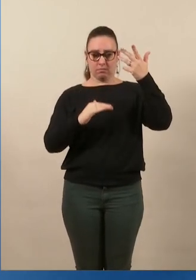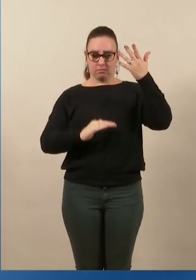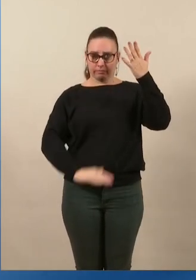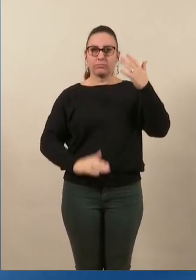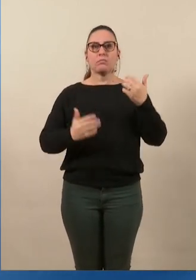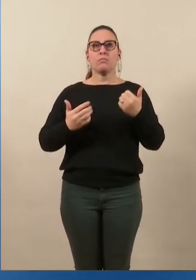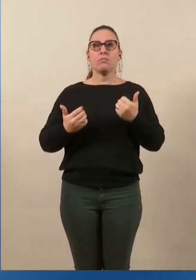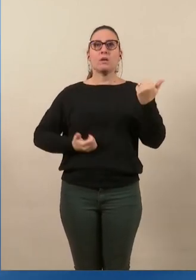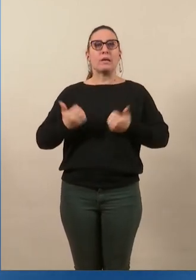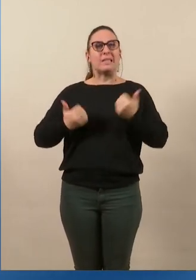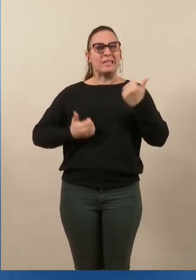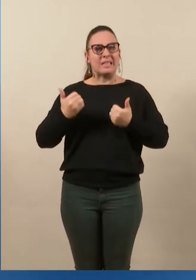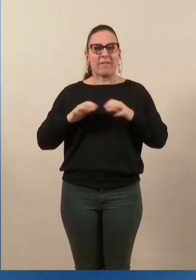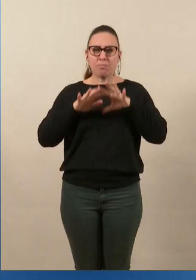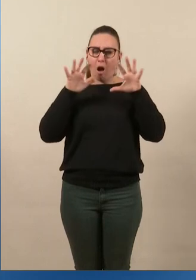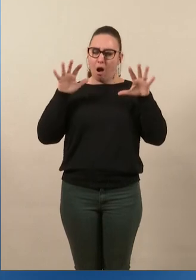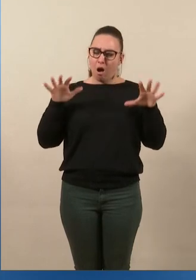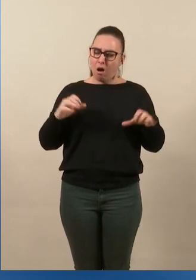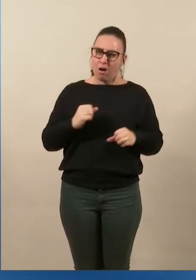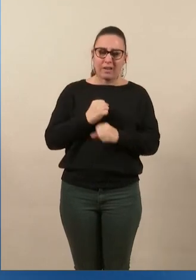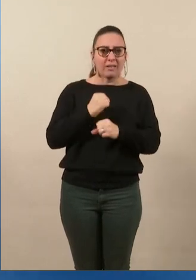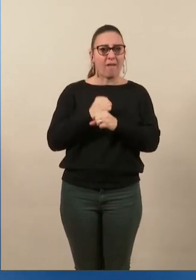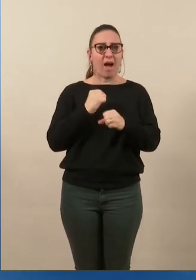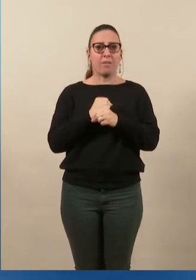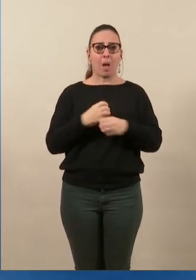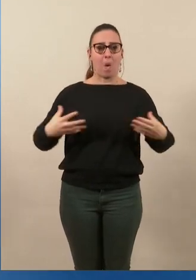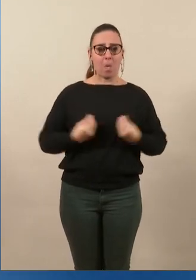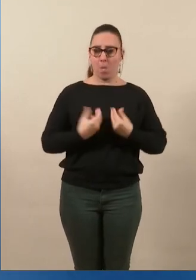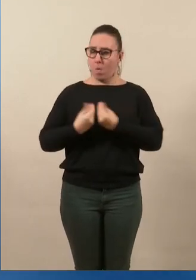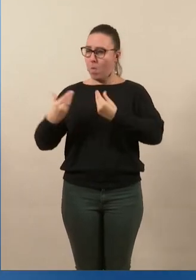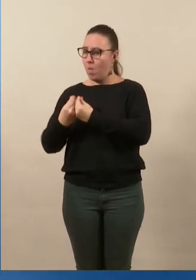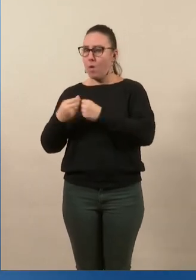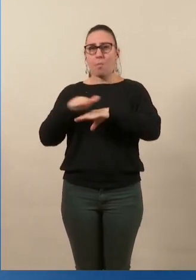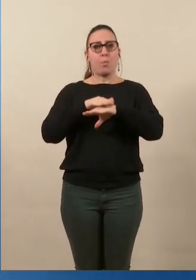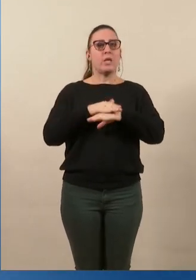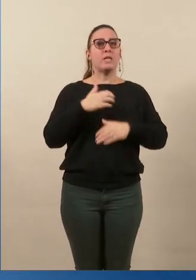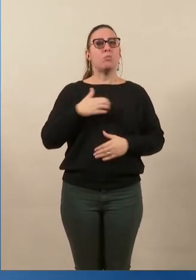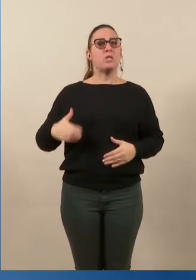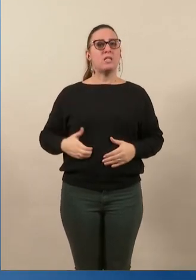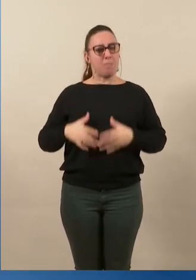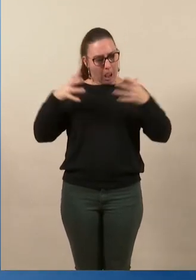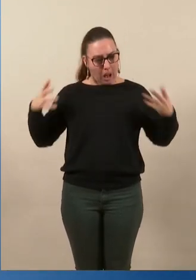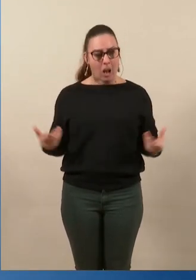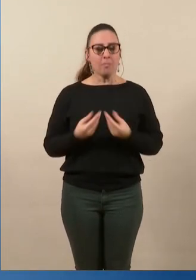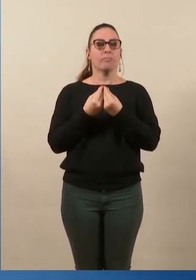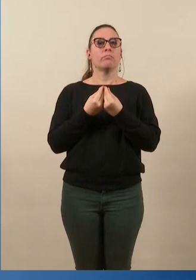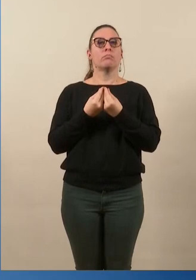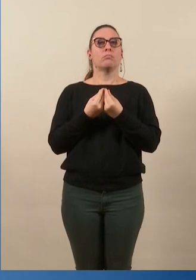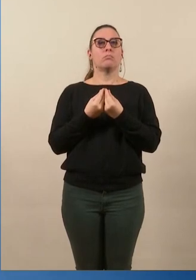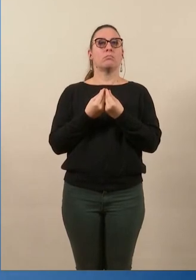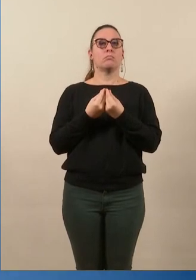services je pense à faire un travail considérable c'est c'est la compilation des des politiques municipales qui qui est